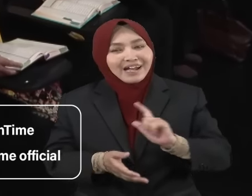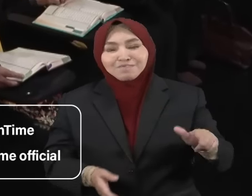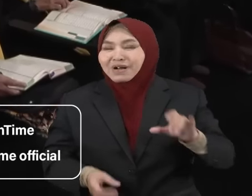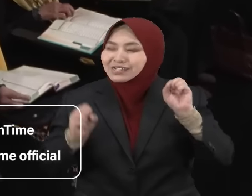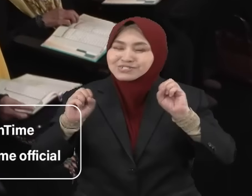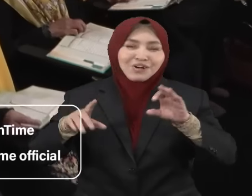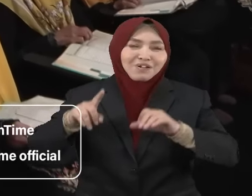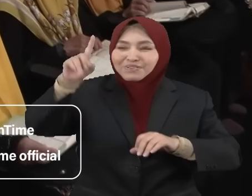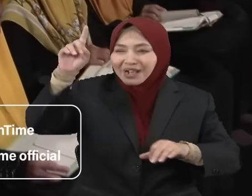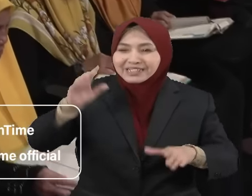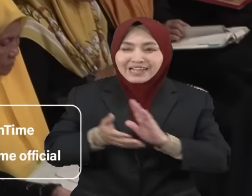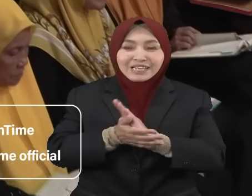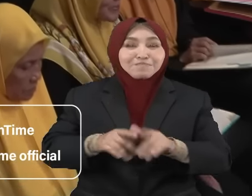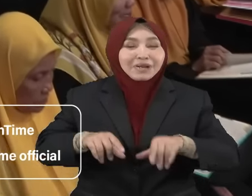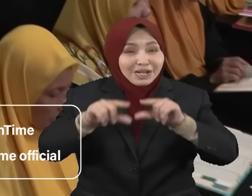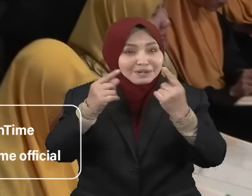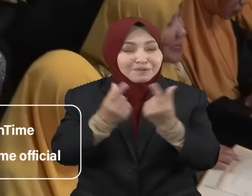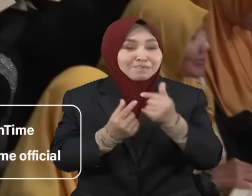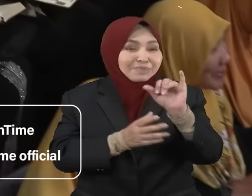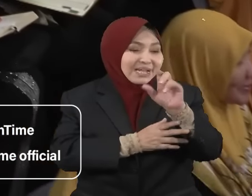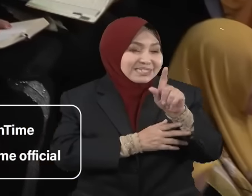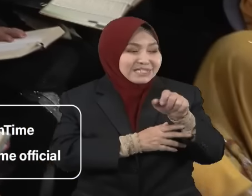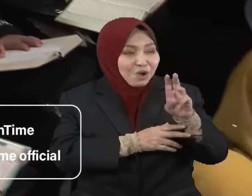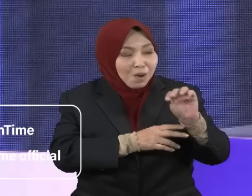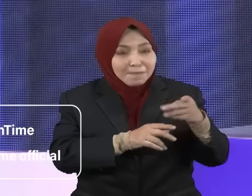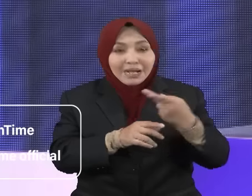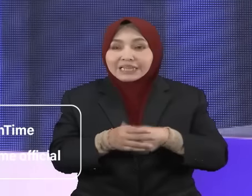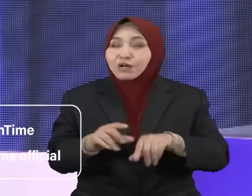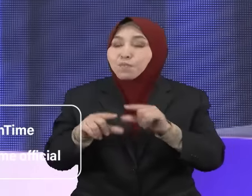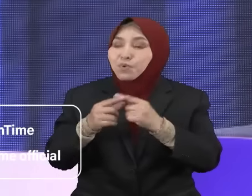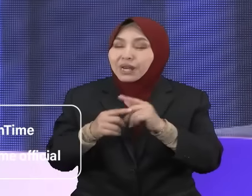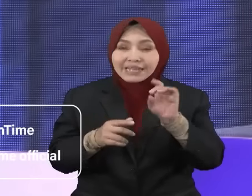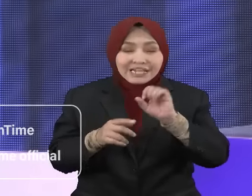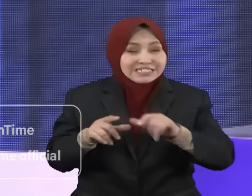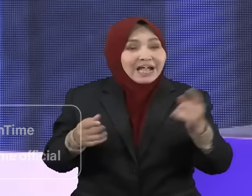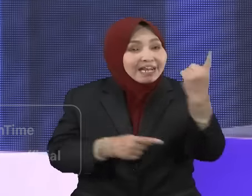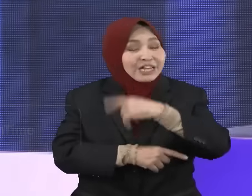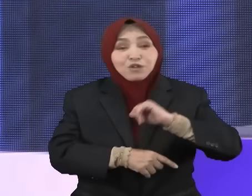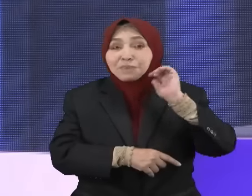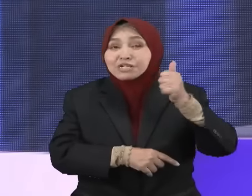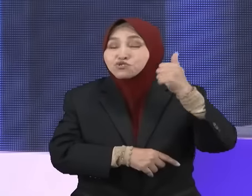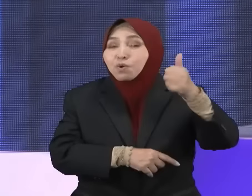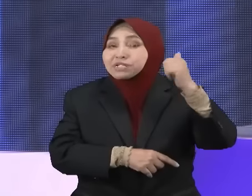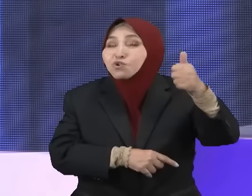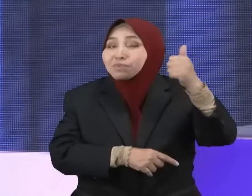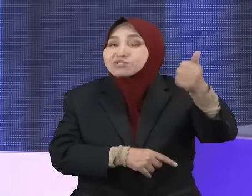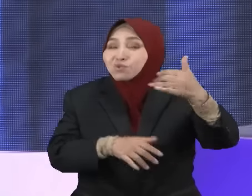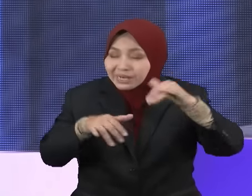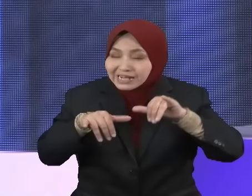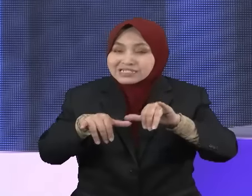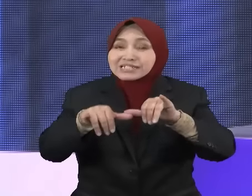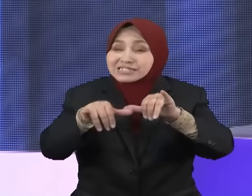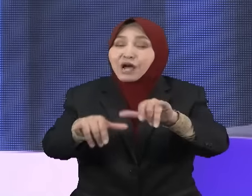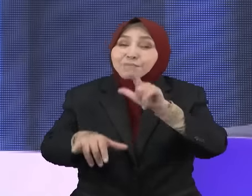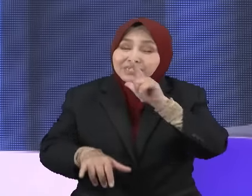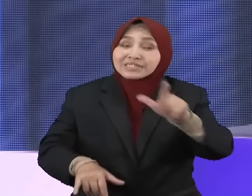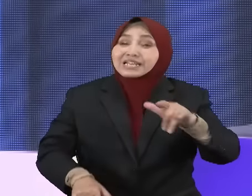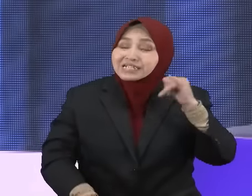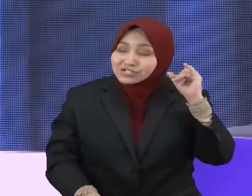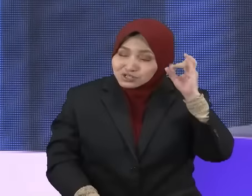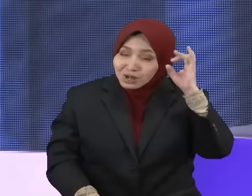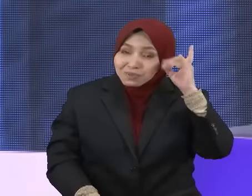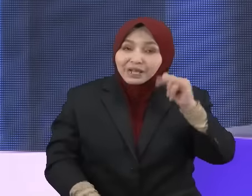ya. Dan juga kepada guru istiqamah yang ada pada hari ini, yang ini kumpulan istiqamah memang hari ini, besok dan selama-lamanya insya-Allah